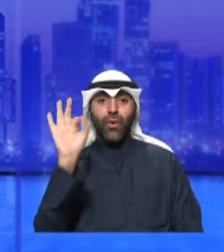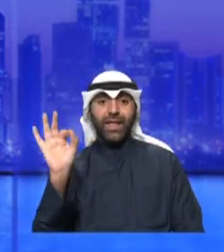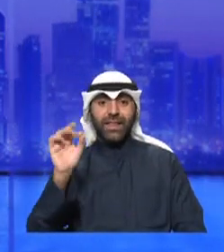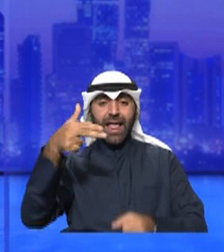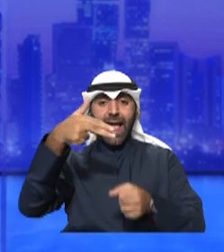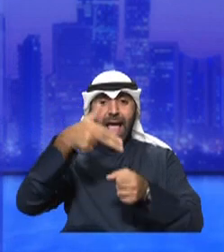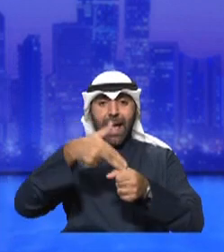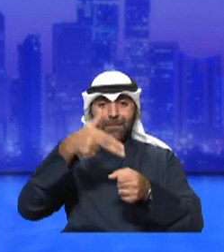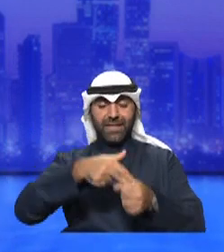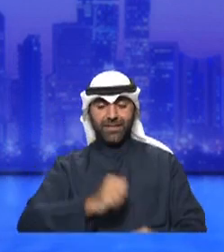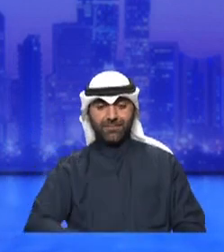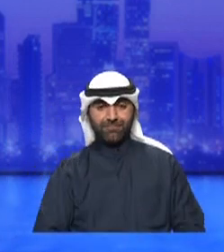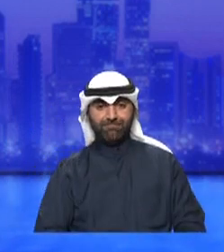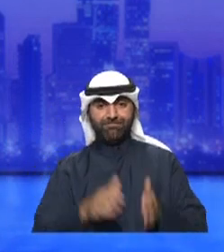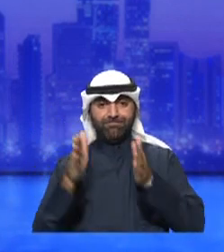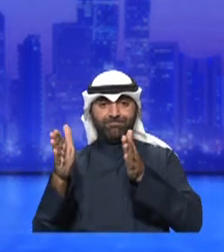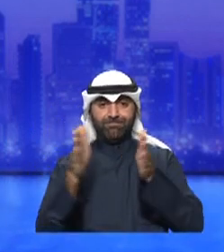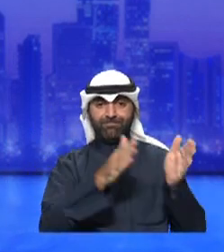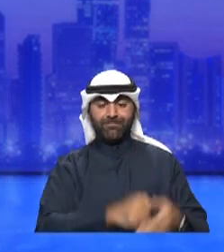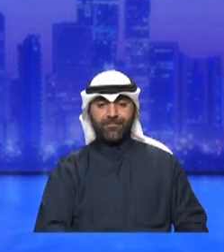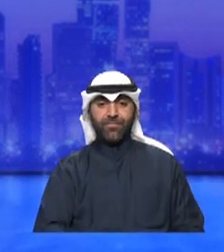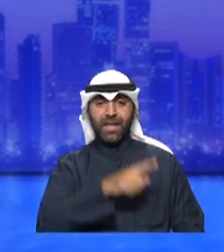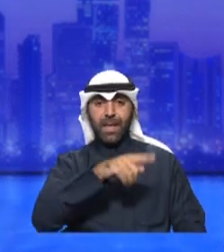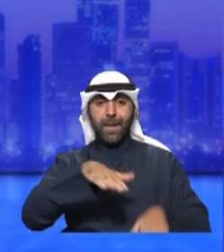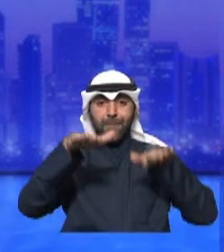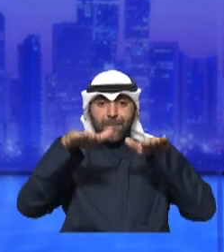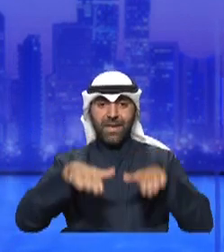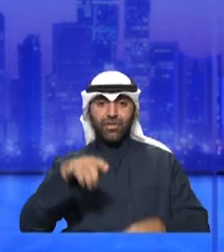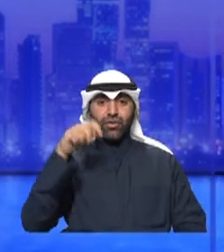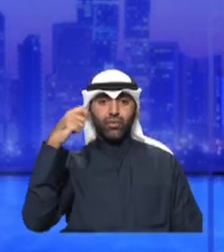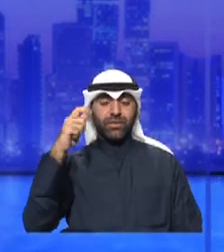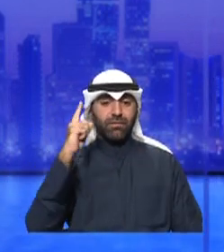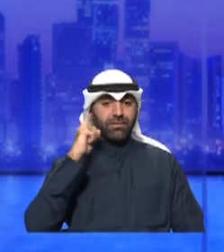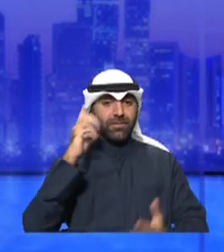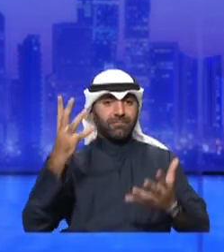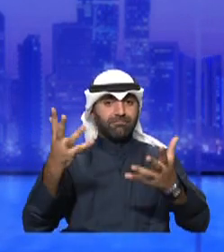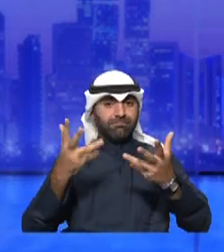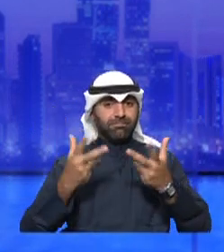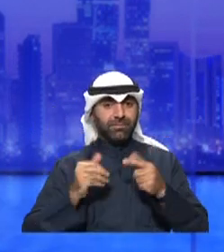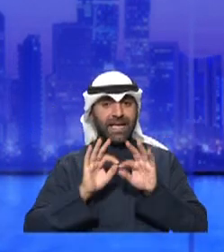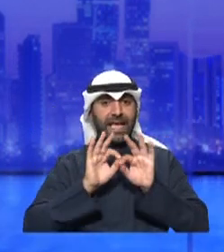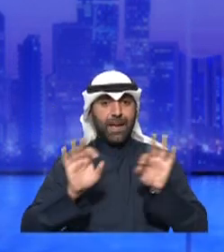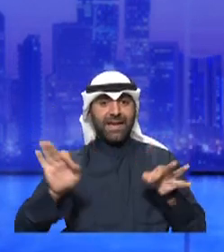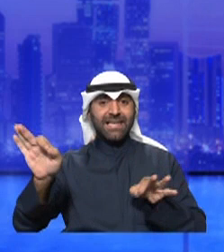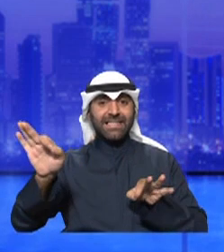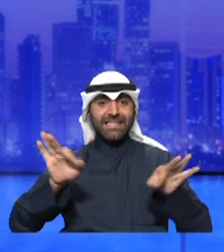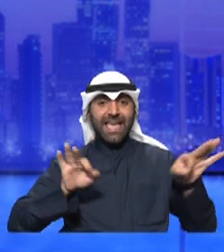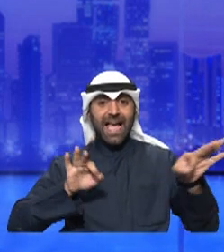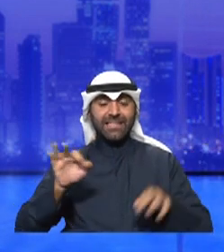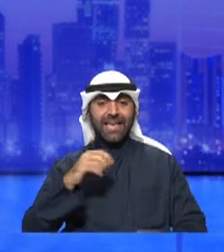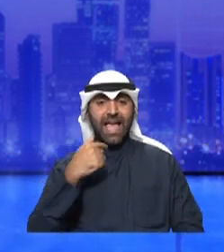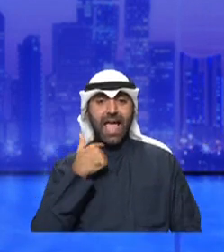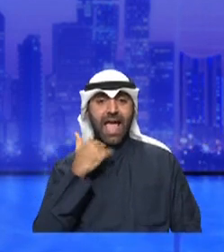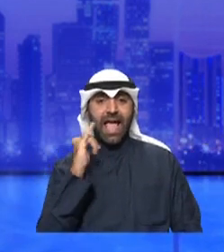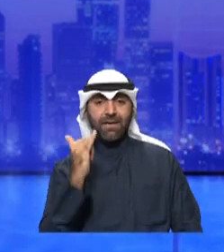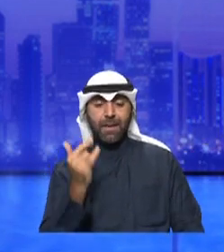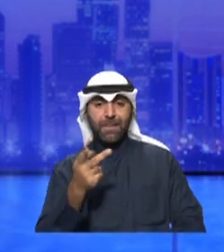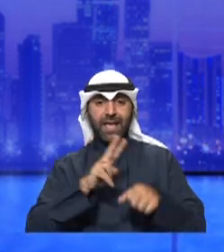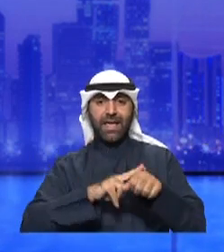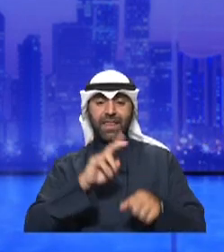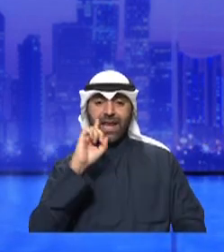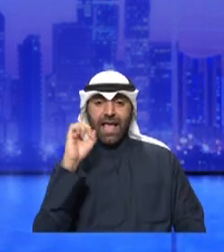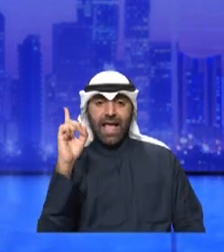والدولي وبهذا الصدد هناء مجلس الوزراء مملكه البحرين الشقيقه بمناسبه الذكرى الحاديه والخمسين